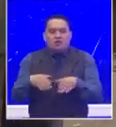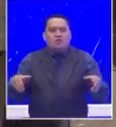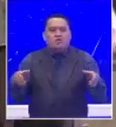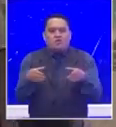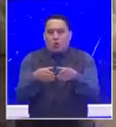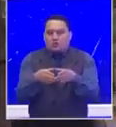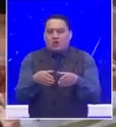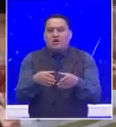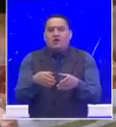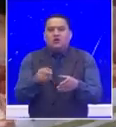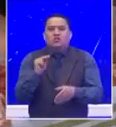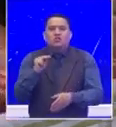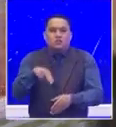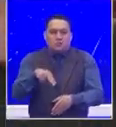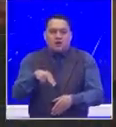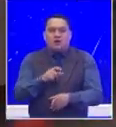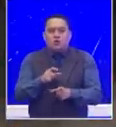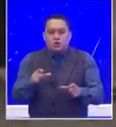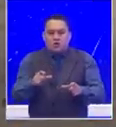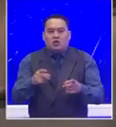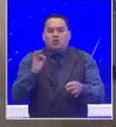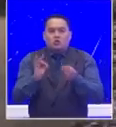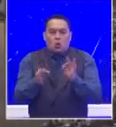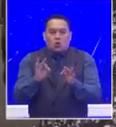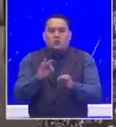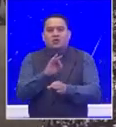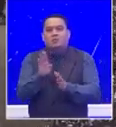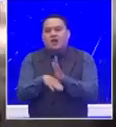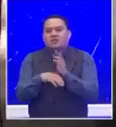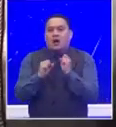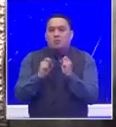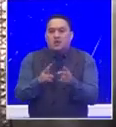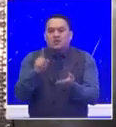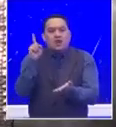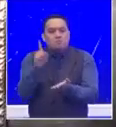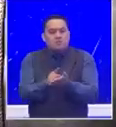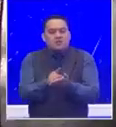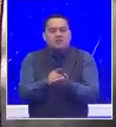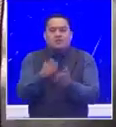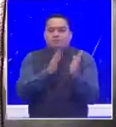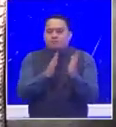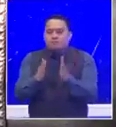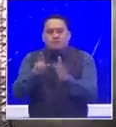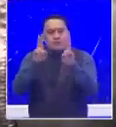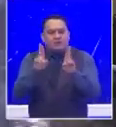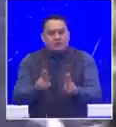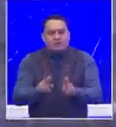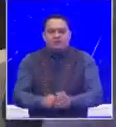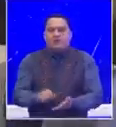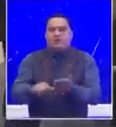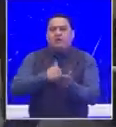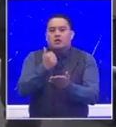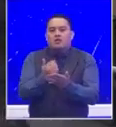людей. Поэтому в режиме чрезвычайного положения нормы санитарной безопасности здесь должны быть соблюдены по максимуму.